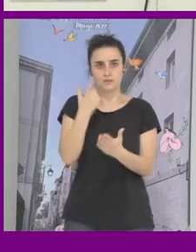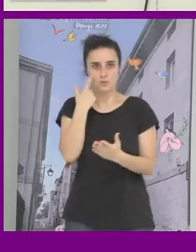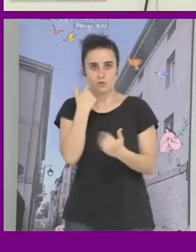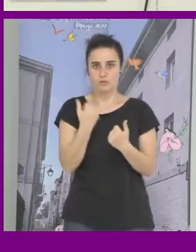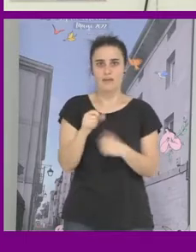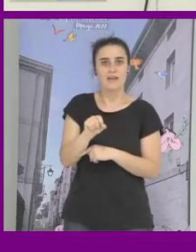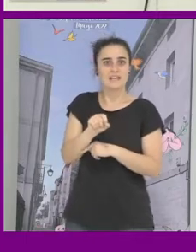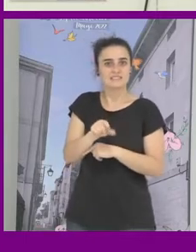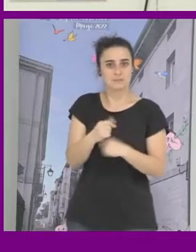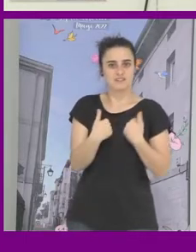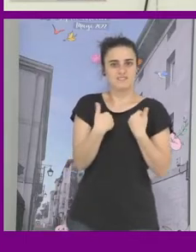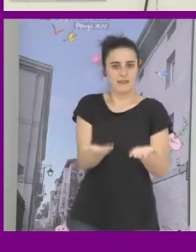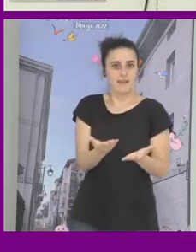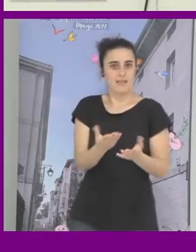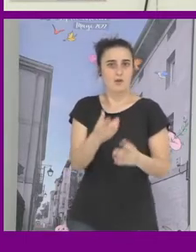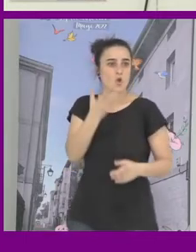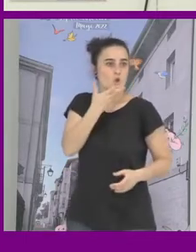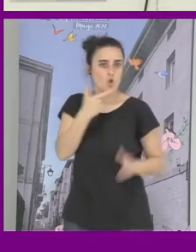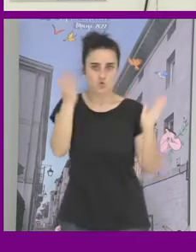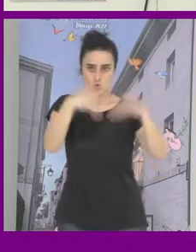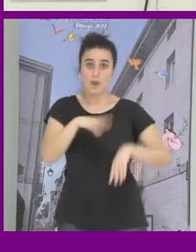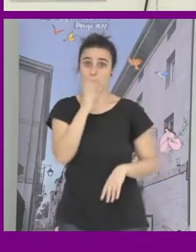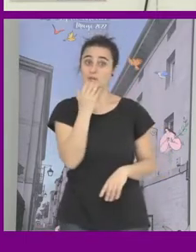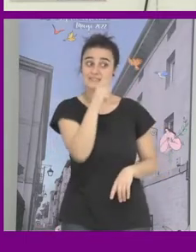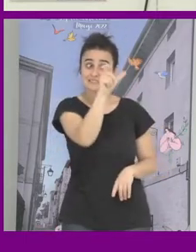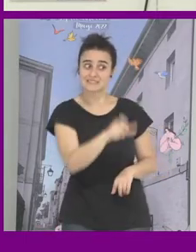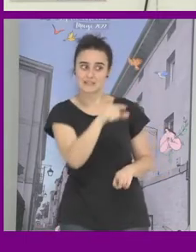donante ezagunik. Zergatik, ba, egongo balitz eta horrek